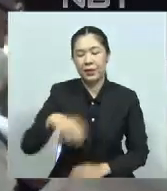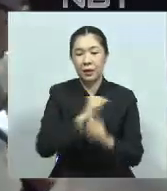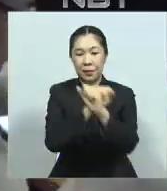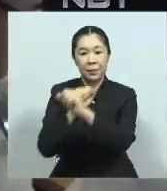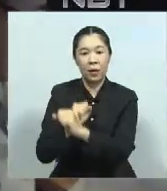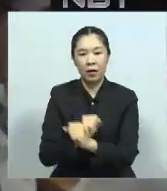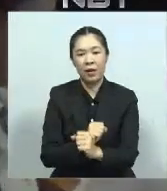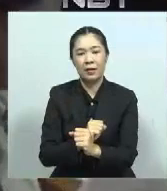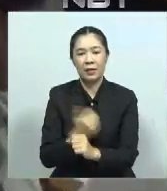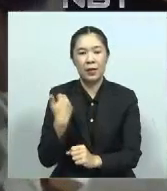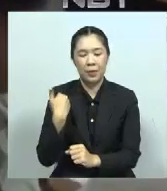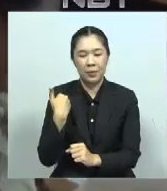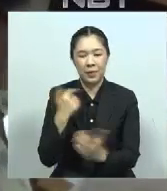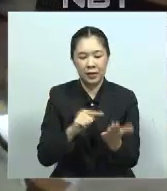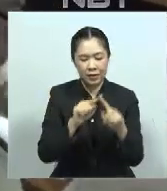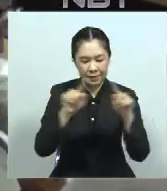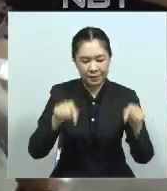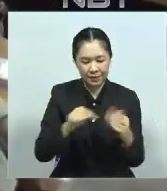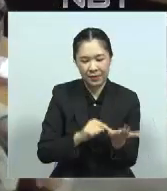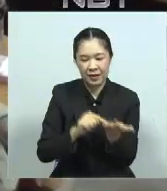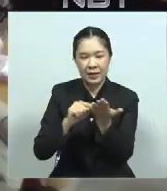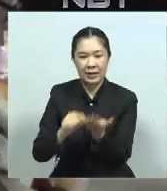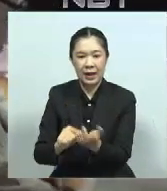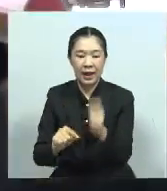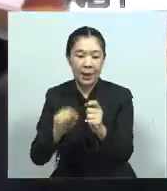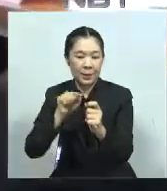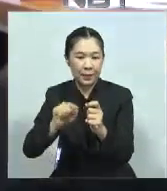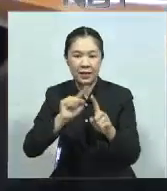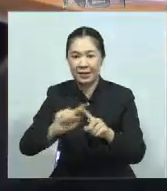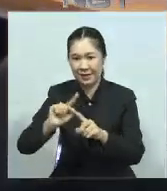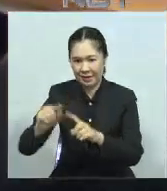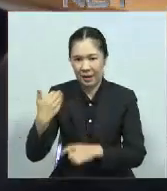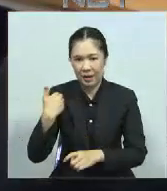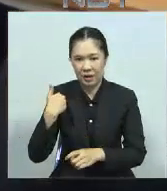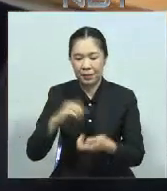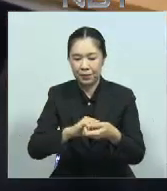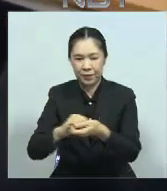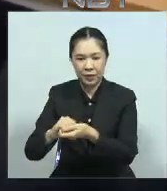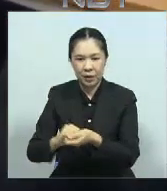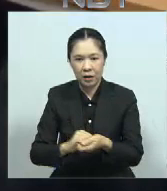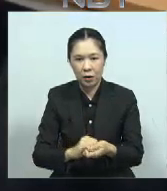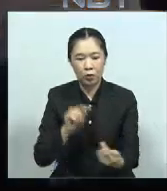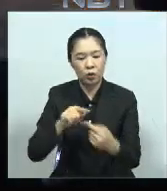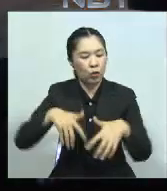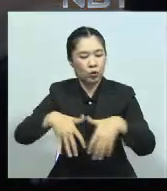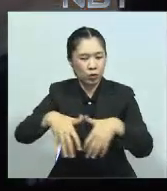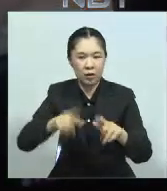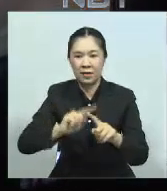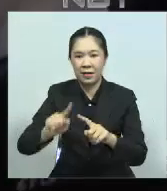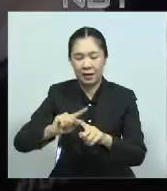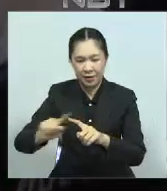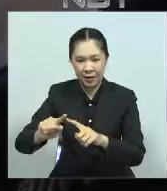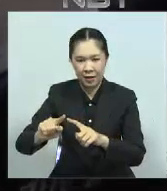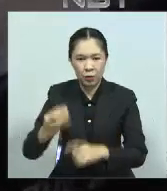ธารณภัยจังหวัดก็มีหนังสือแจ้งไปยังทุกอำเภอค่ะให้มีการประสานกับองค์กรปกครองส่วนท้องถิ่นทุกแห่งกำนัน